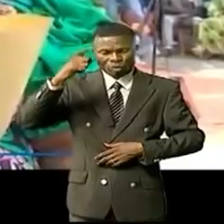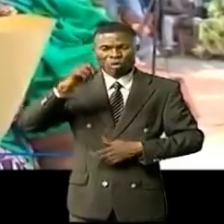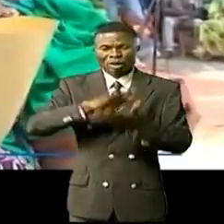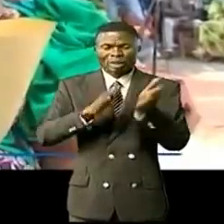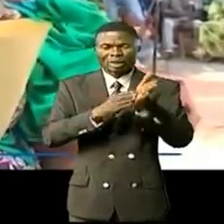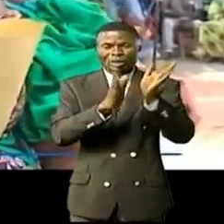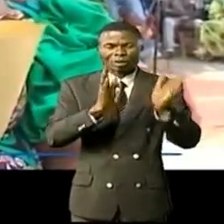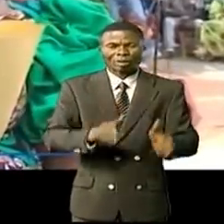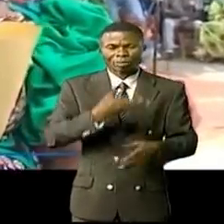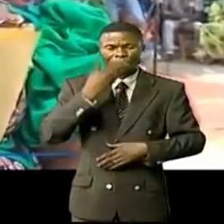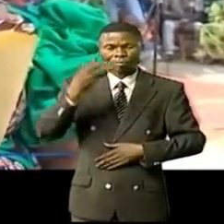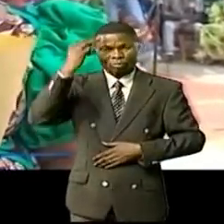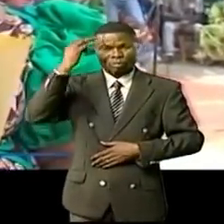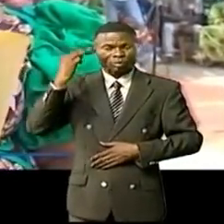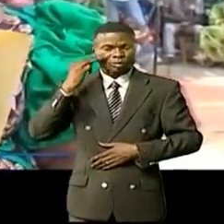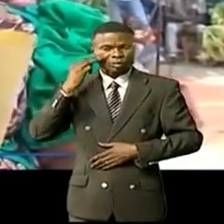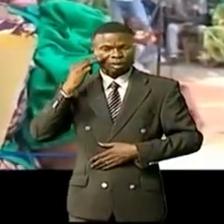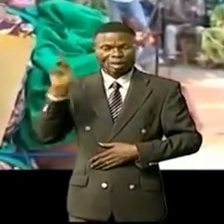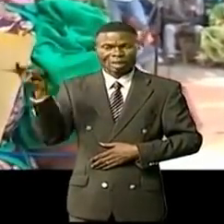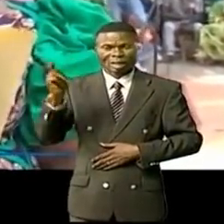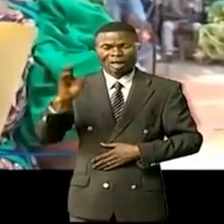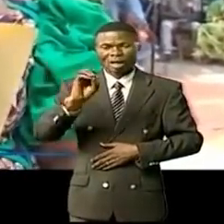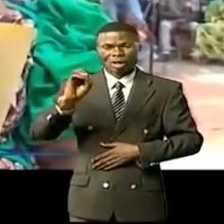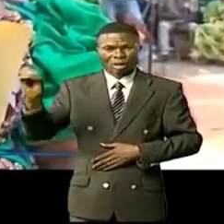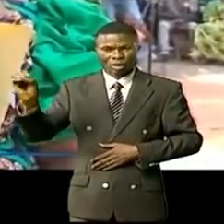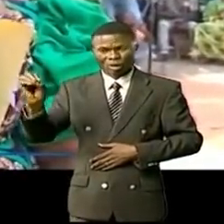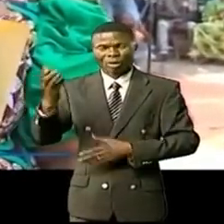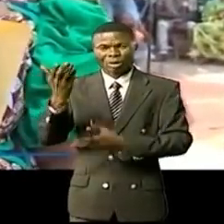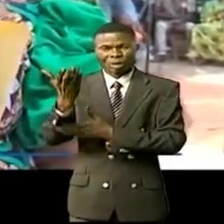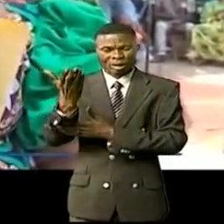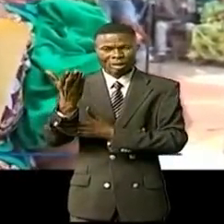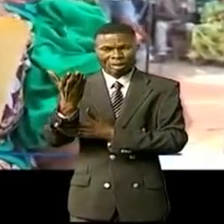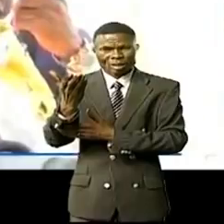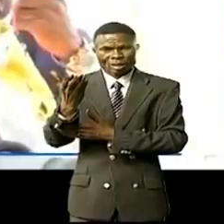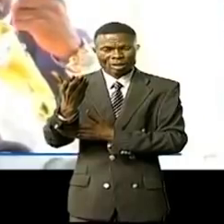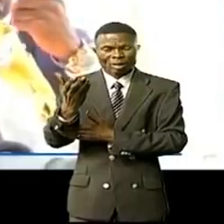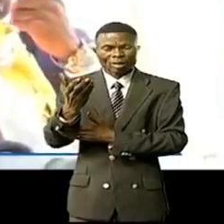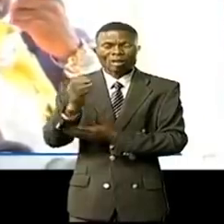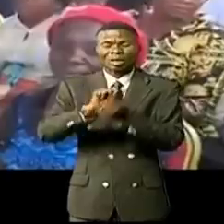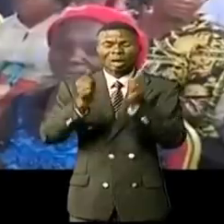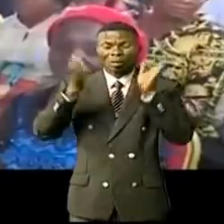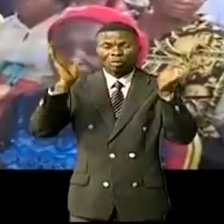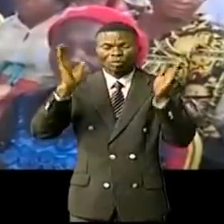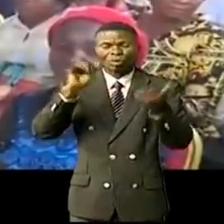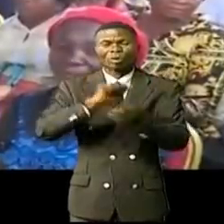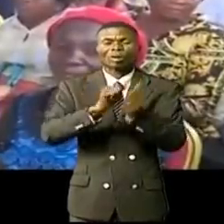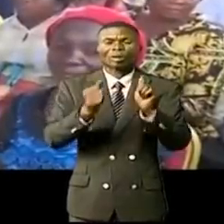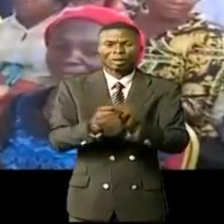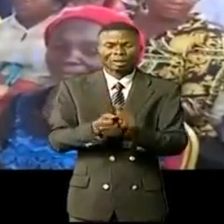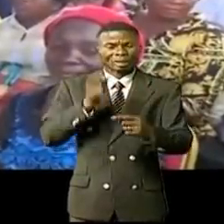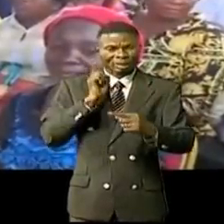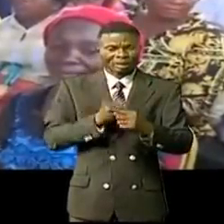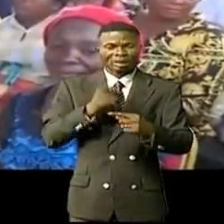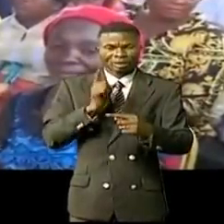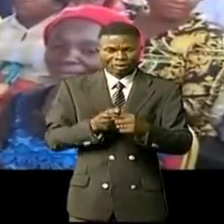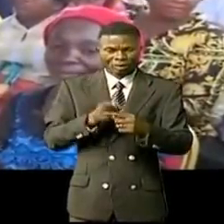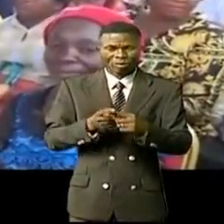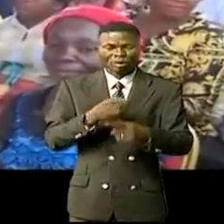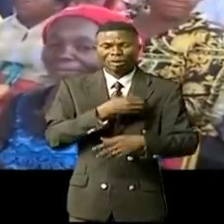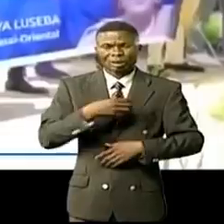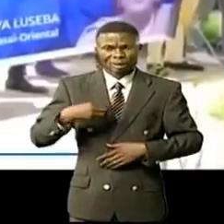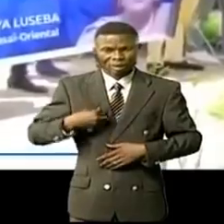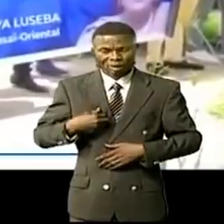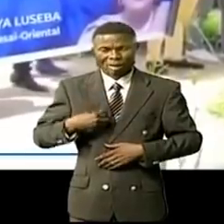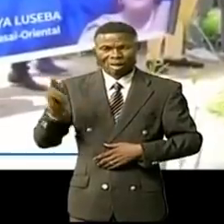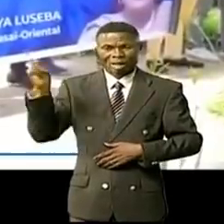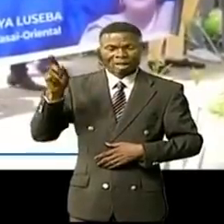La ministre du genre du Kasaï oriental a peint à son tour les tableaux sombres sur la situation difficile des femmes dans le